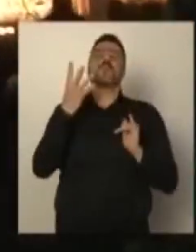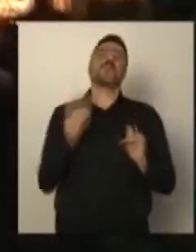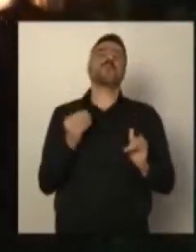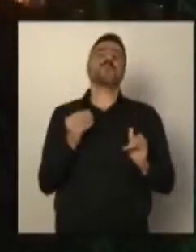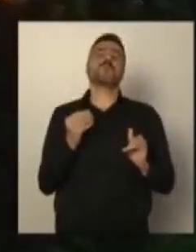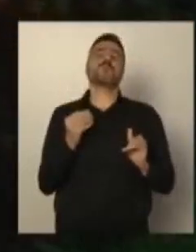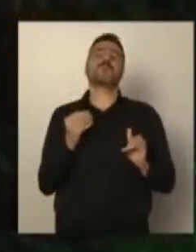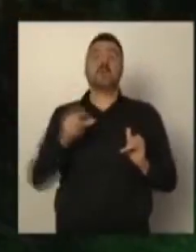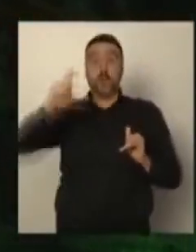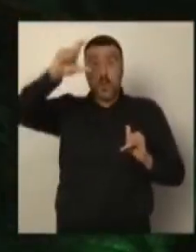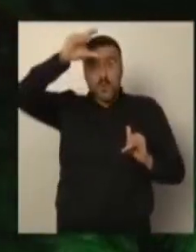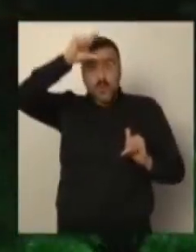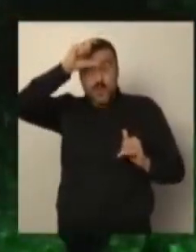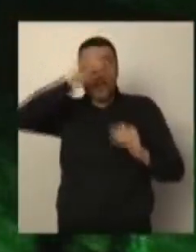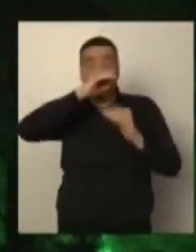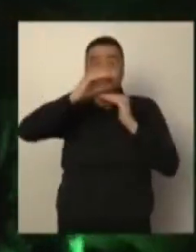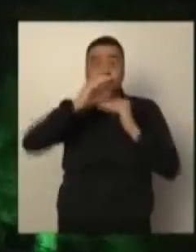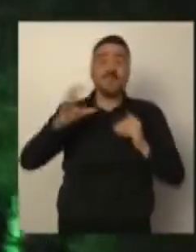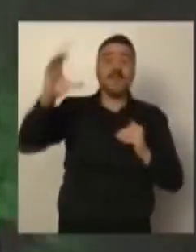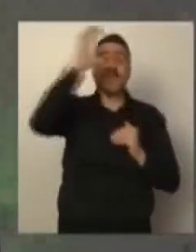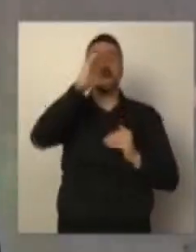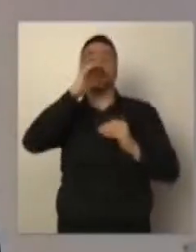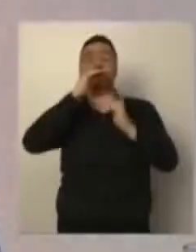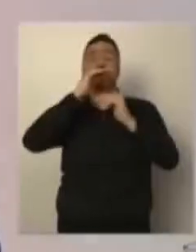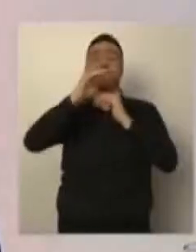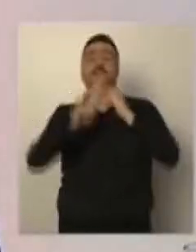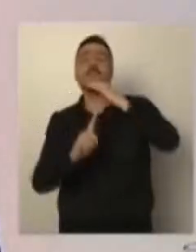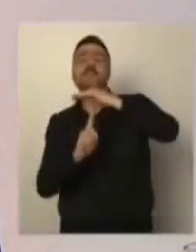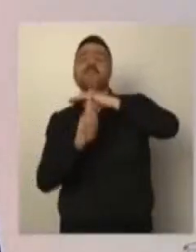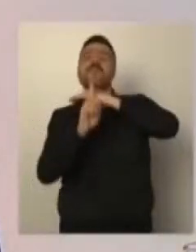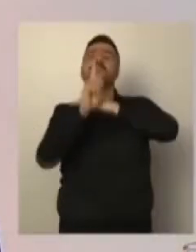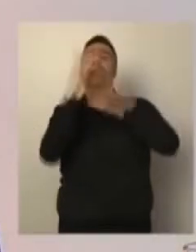aziz milletimizin ve bütün İslam aleminin Miraç